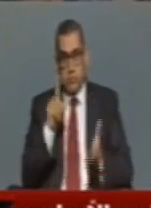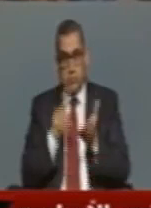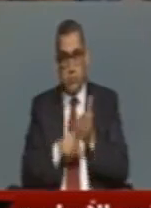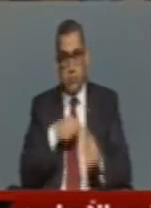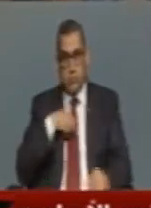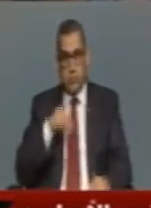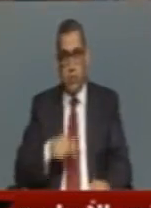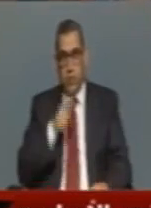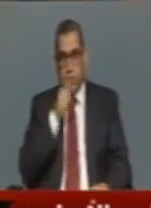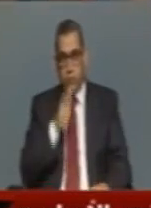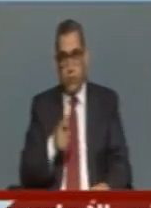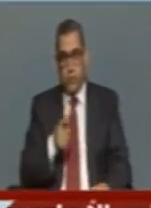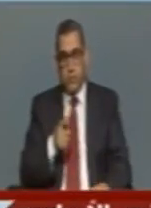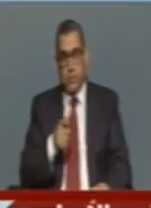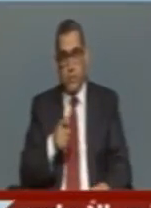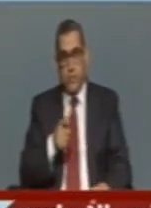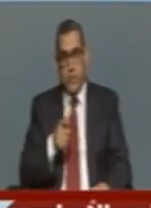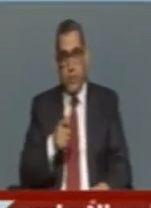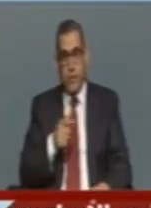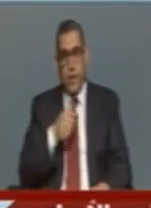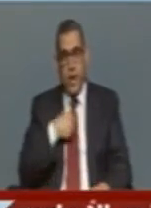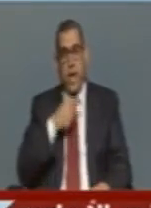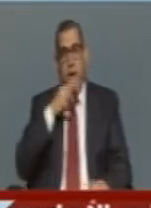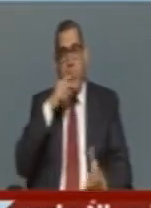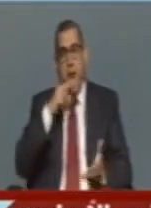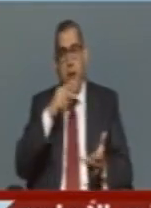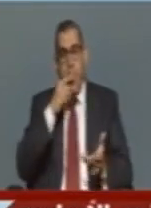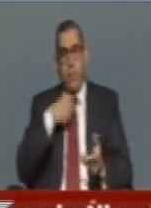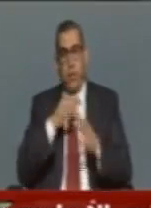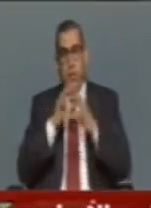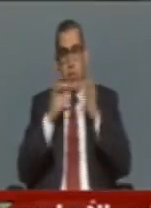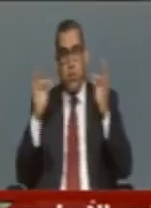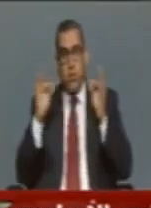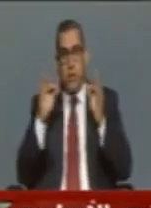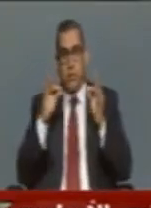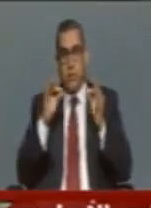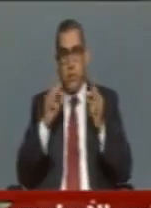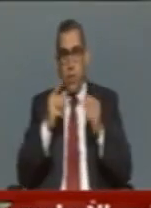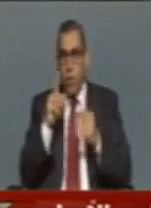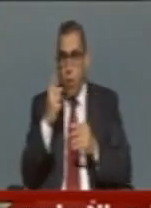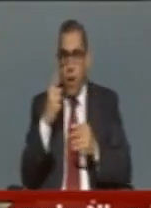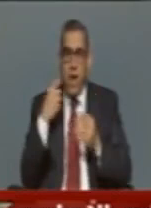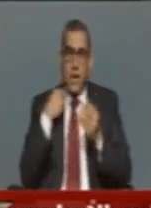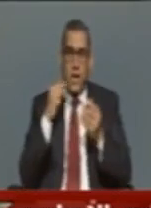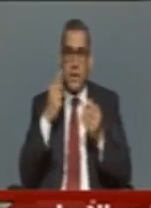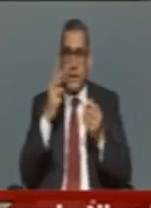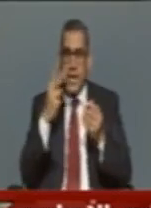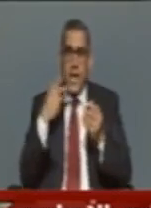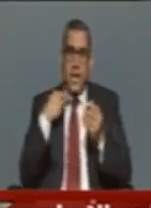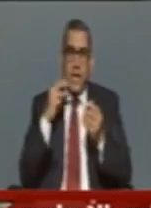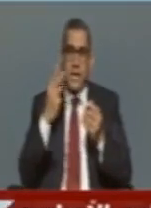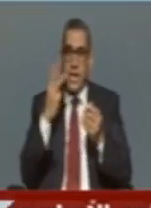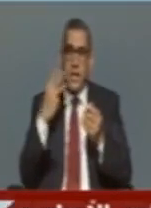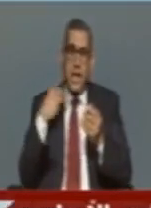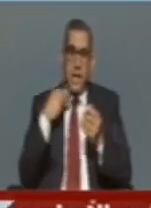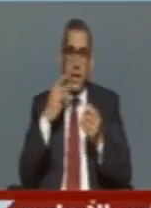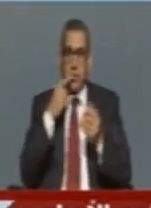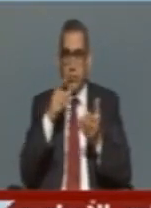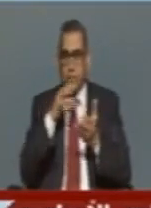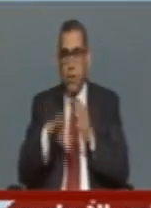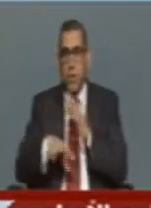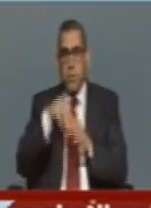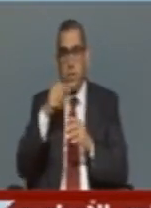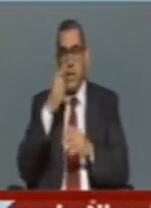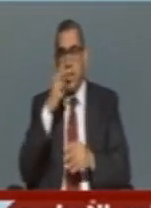الرئيس، أنا لو أنا استنيت عشان أخلص تطوير أولى إعدادي وتاني إعدادي وتالت إعدادي يبقى حوصل المرحلة الثانوية بعد